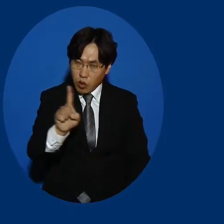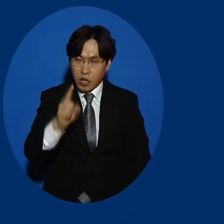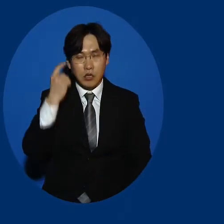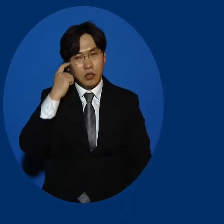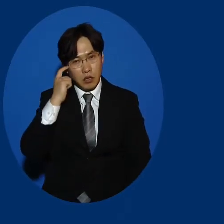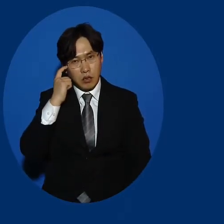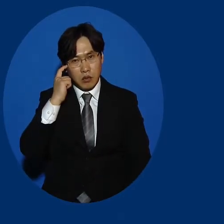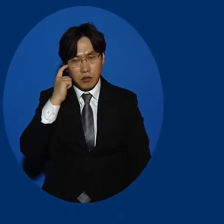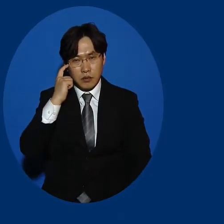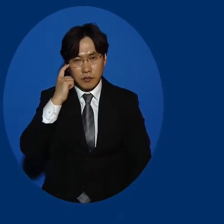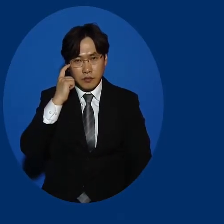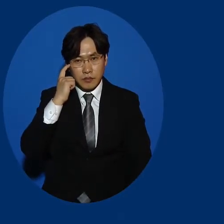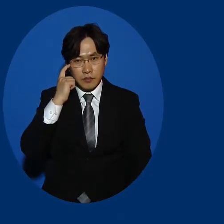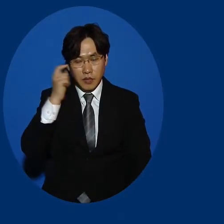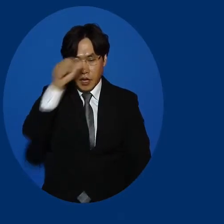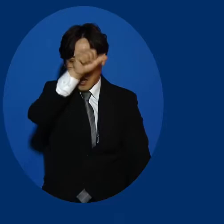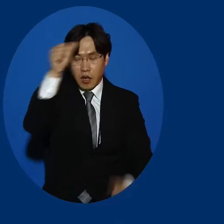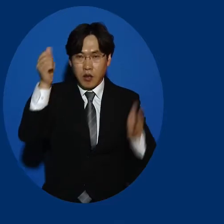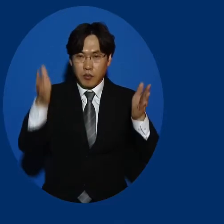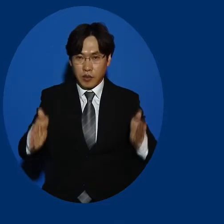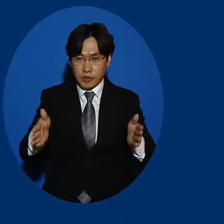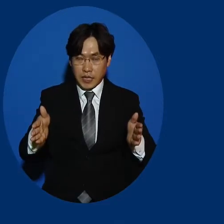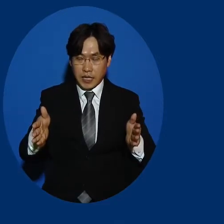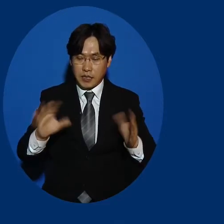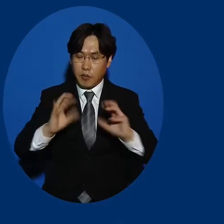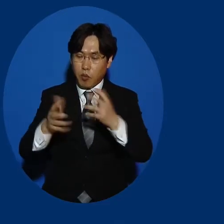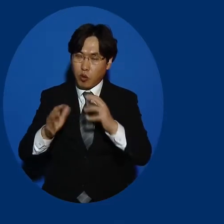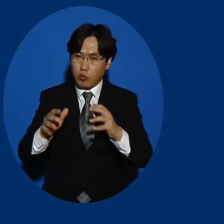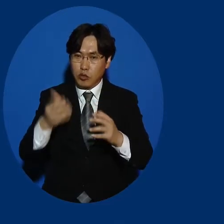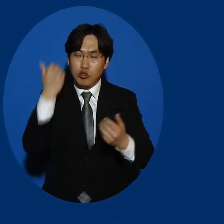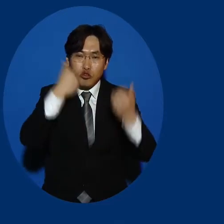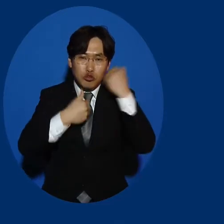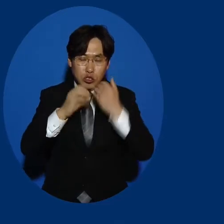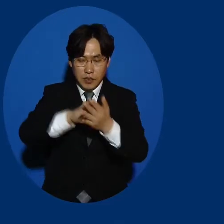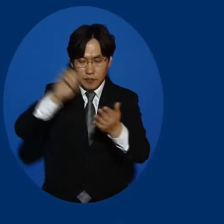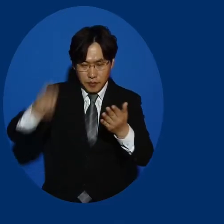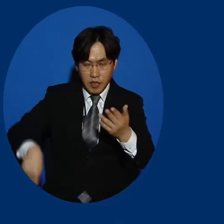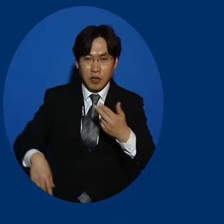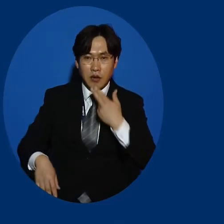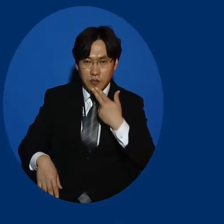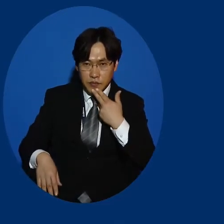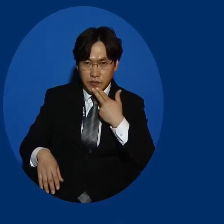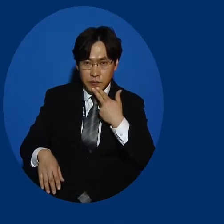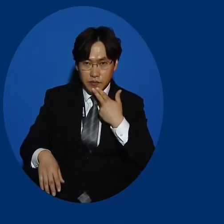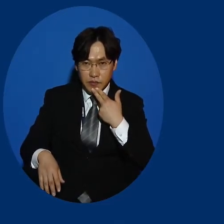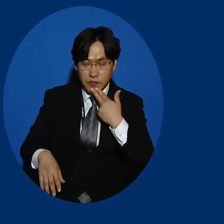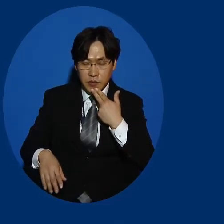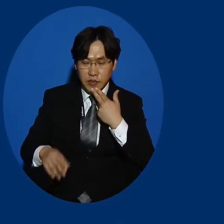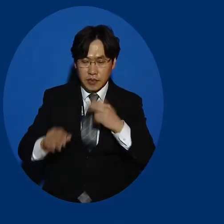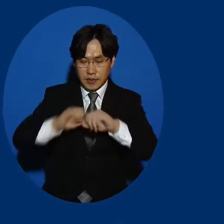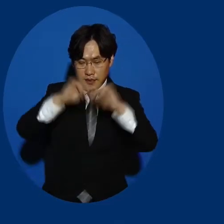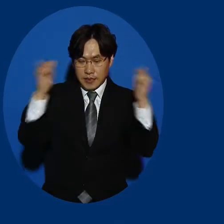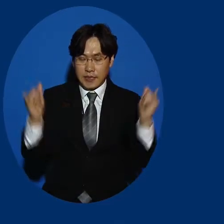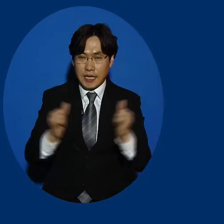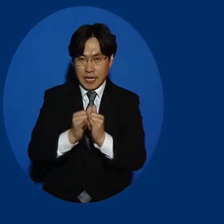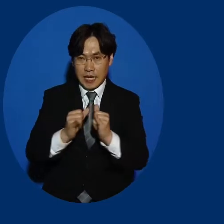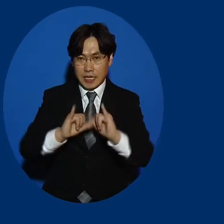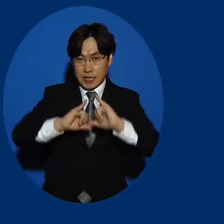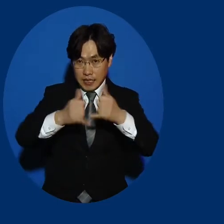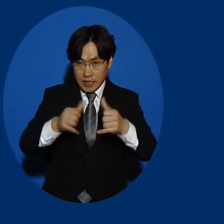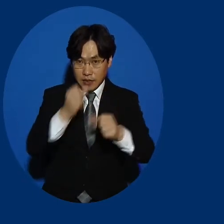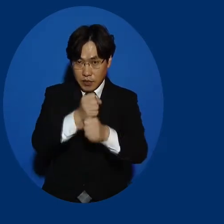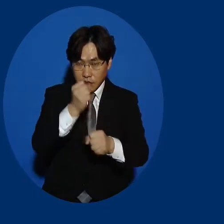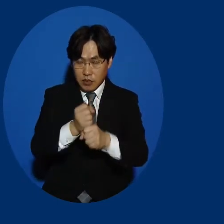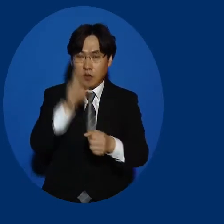해봤어요. 저희가 이게 지금 평생 이 장애 포럼의 주제가 이제 누구도 배제되지 않는 사회라는 것을 모토로 하고 있는데 이제